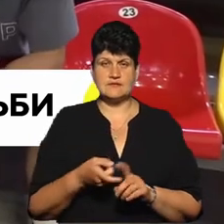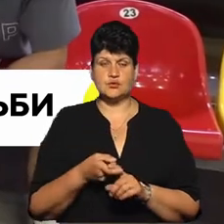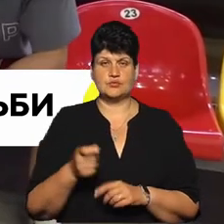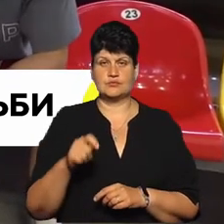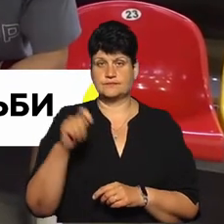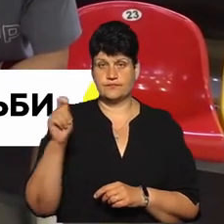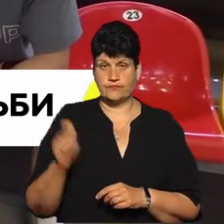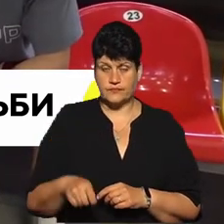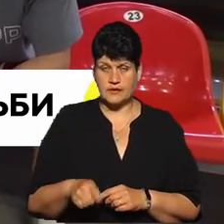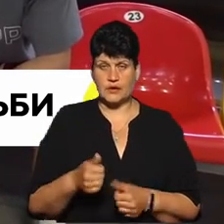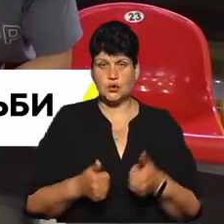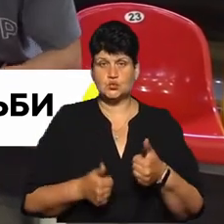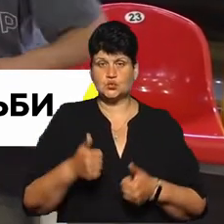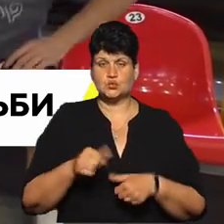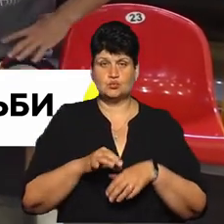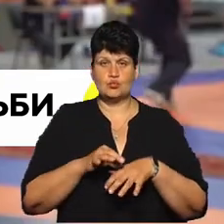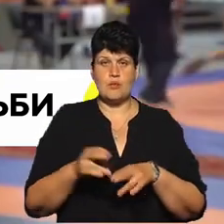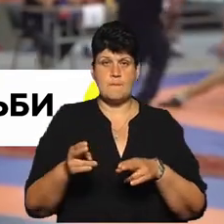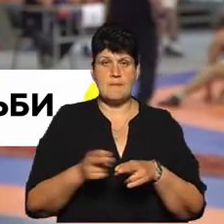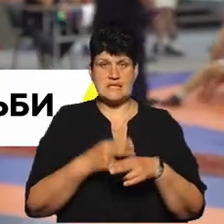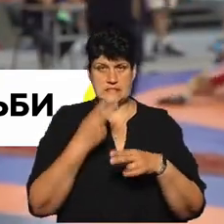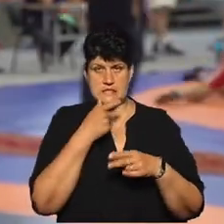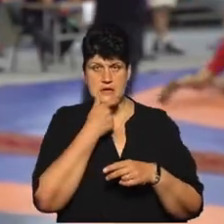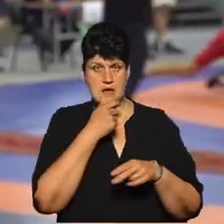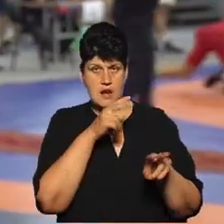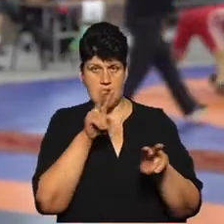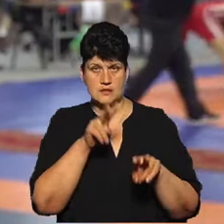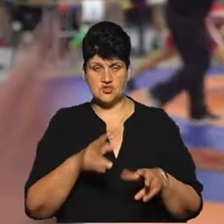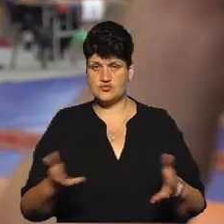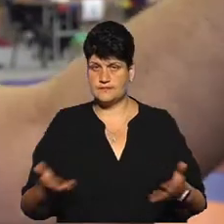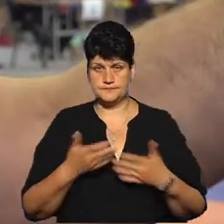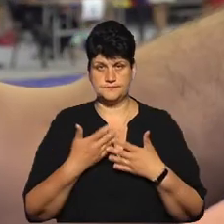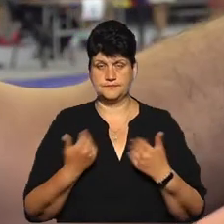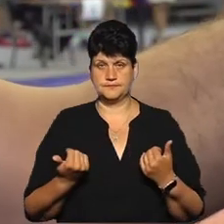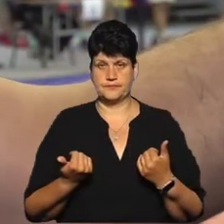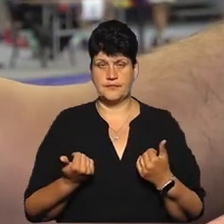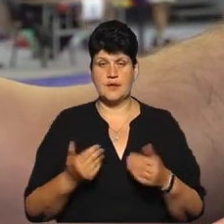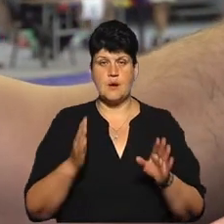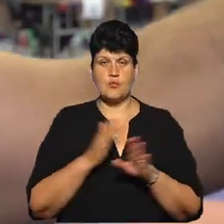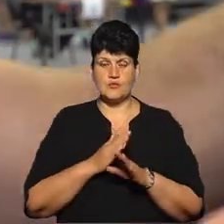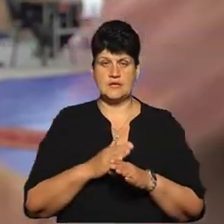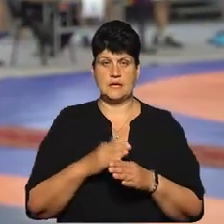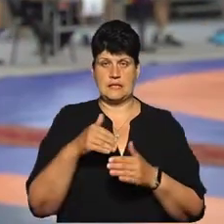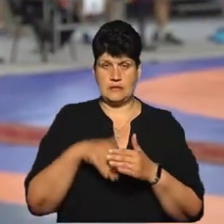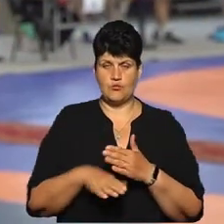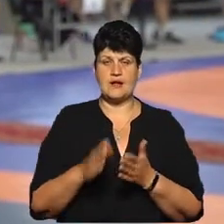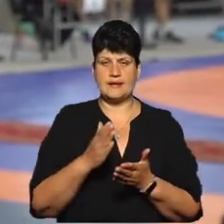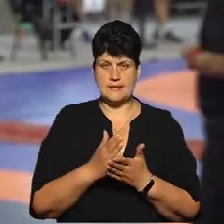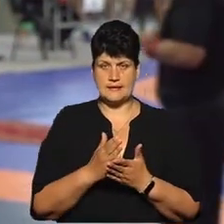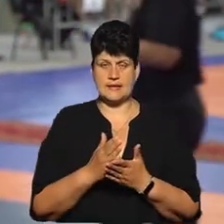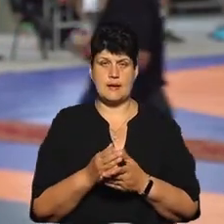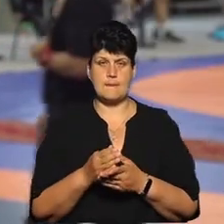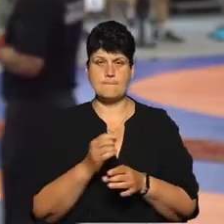турнір відбувається без глядачів. На випадок повітряної тривоги є бомбосховище в нас тут рядом в школі, тому